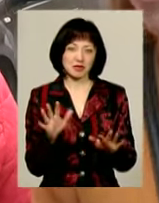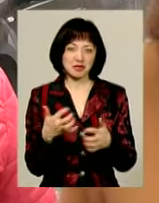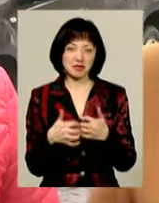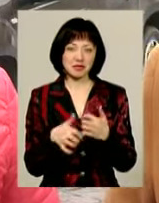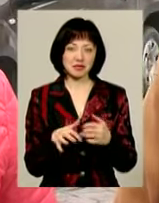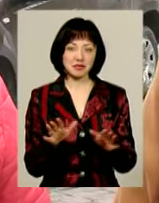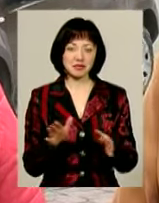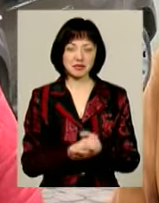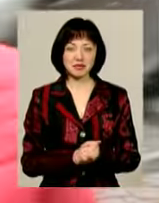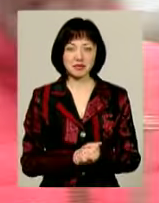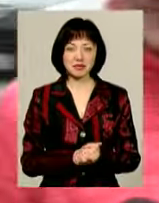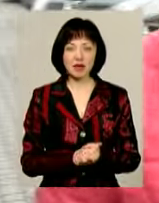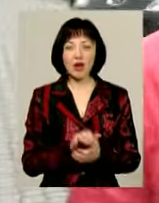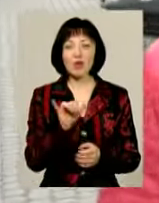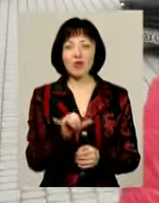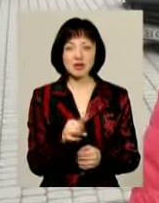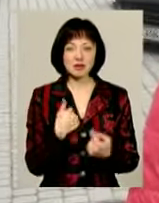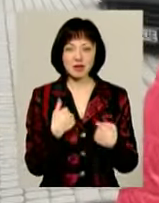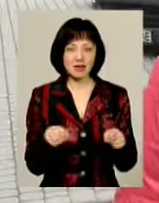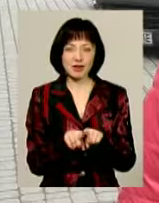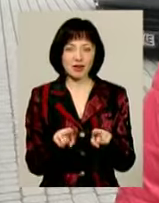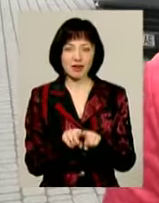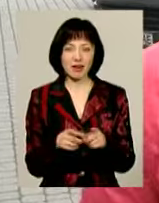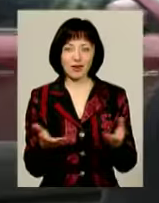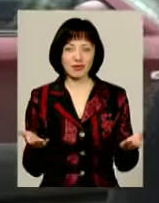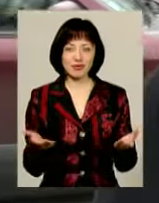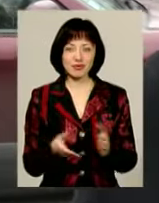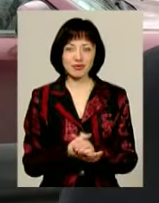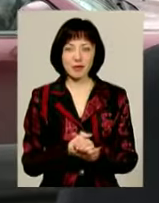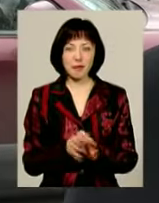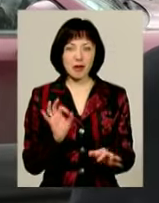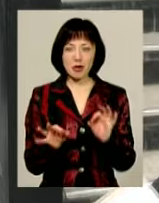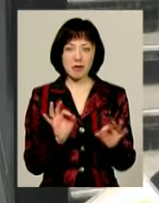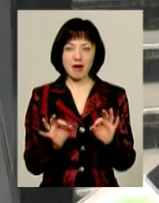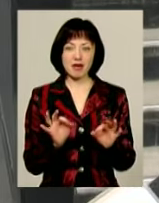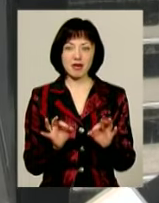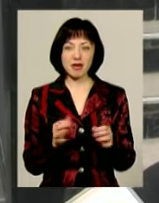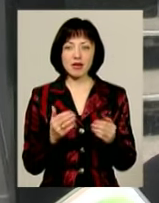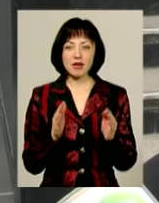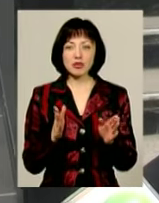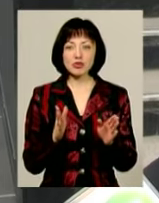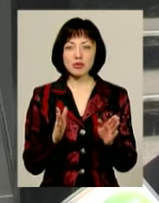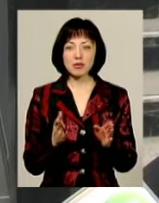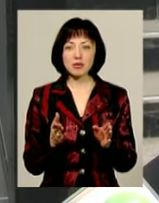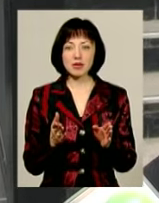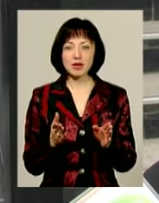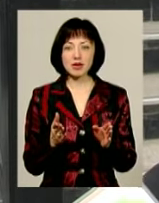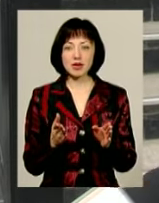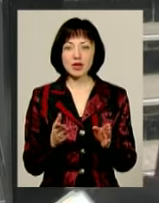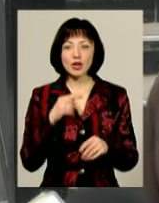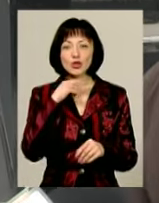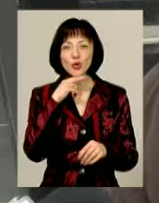відношення, можна сказати. А у вас? Та мені теж якось все одно. Нормально. Они только переводят. Поняли?